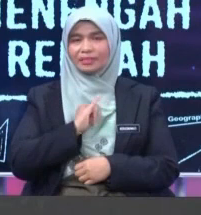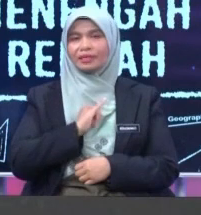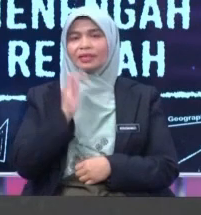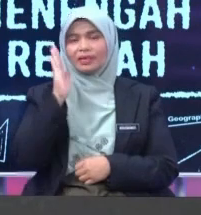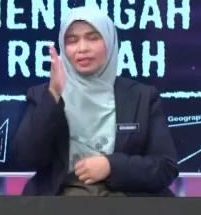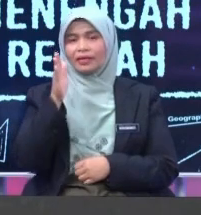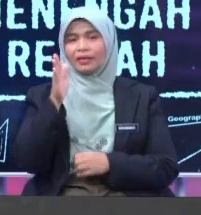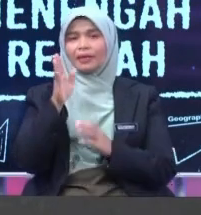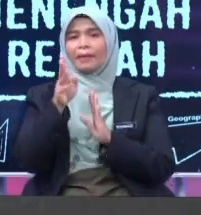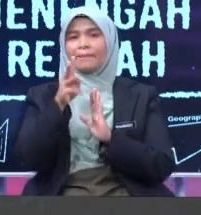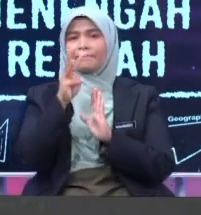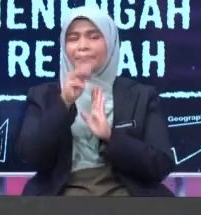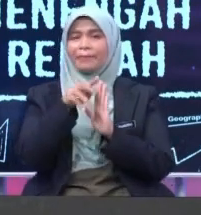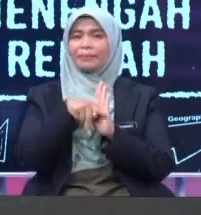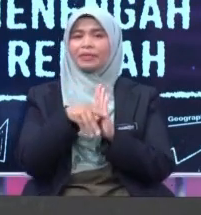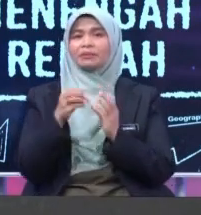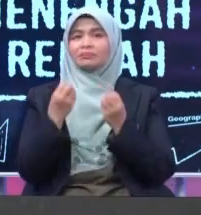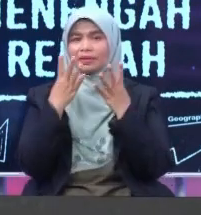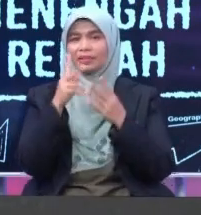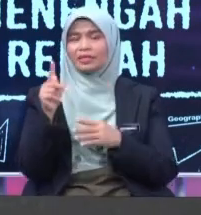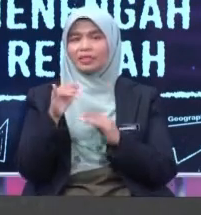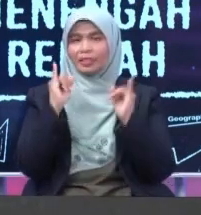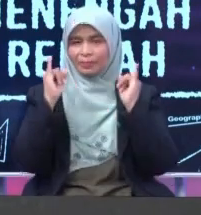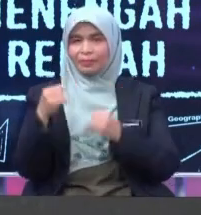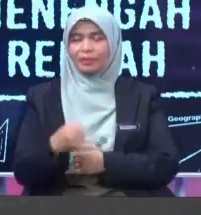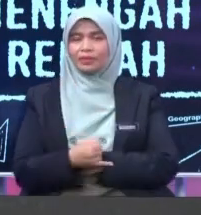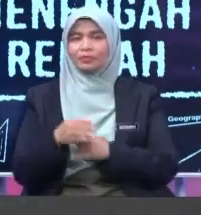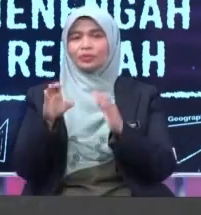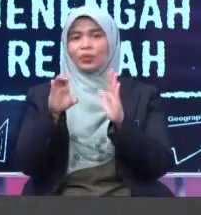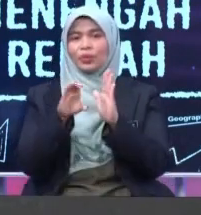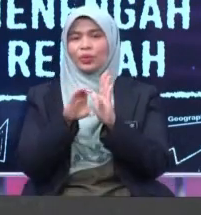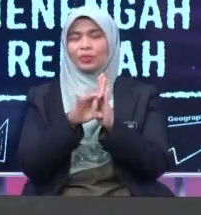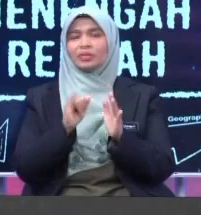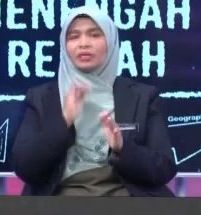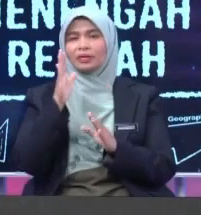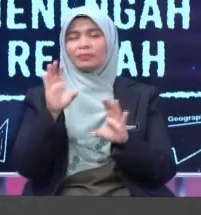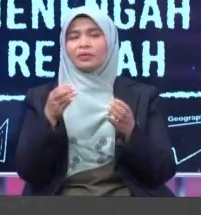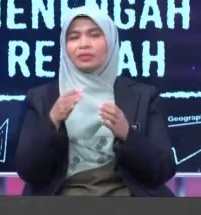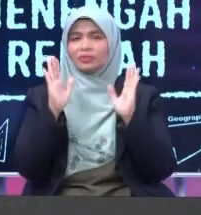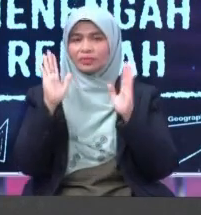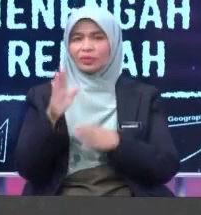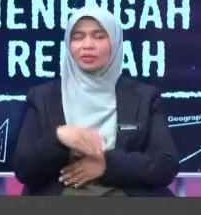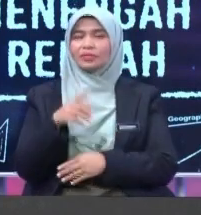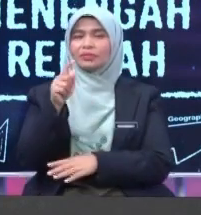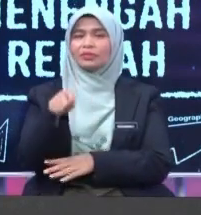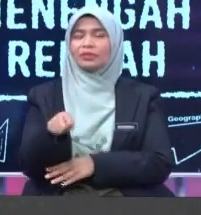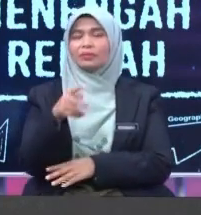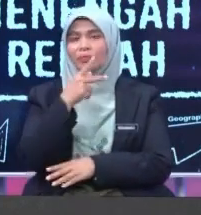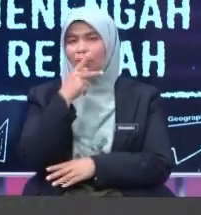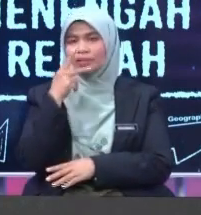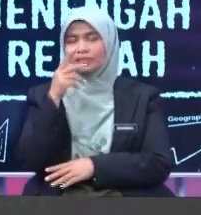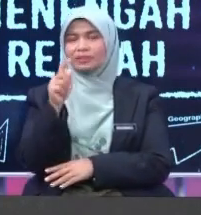akan memperbanyakkan ibadah. Contohnya macam solat sunat, berpuasa,